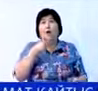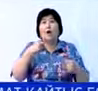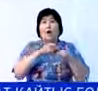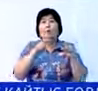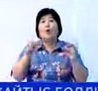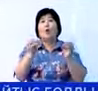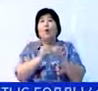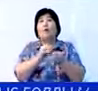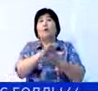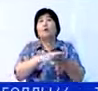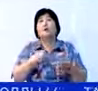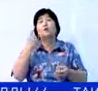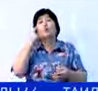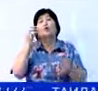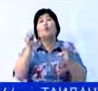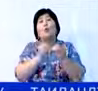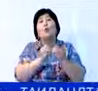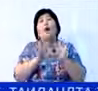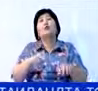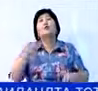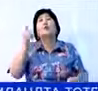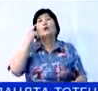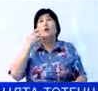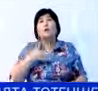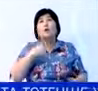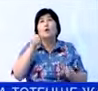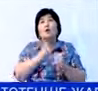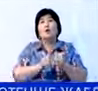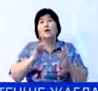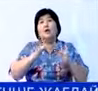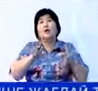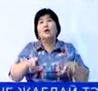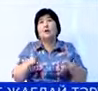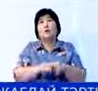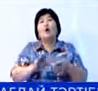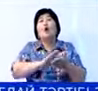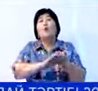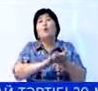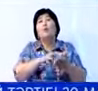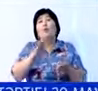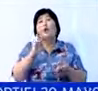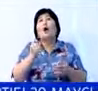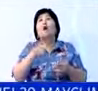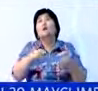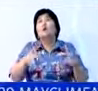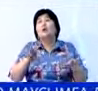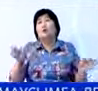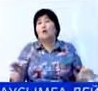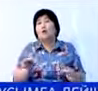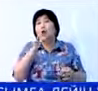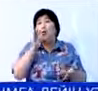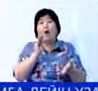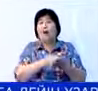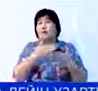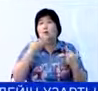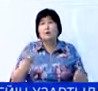соғыс дегенге, онда 10-ға шейін шығар деп біз ойладық. Өйткені мен күнде интернеттен қараймын, именно мойка қай уақытқа шейін деймін десең, ешқандай уақыт толып тұрған